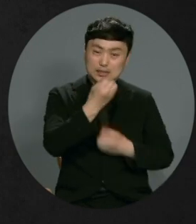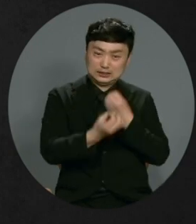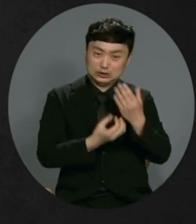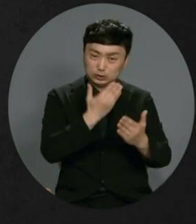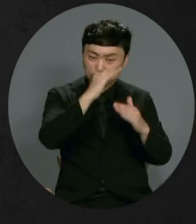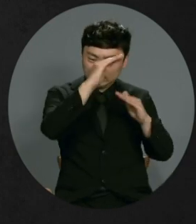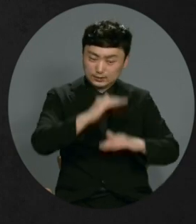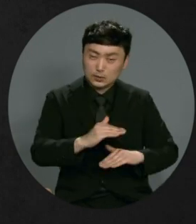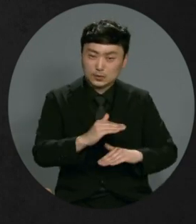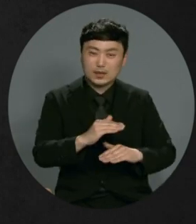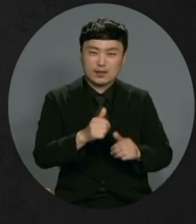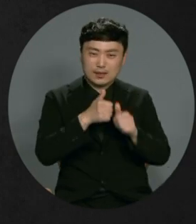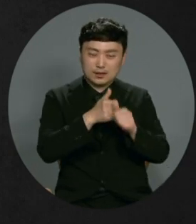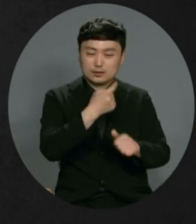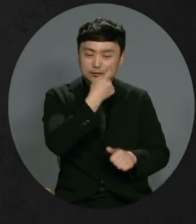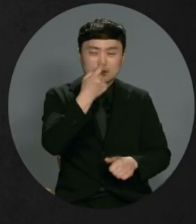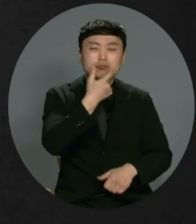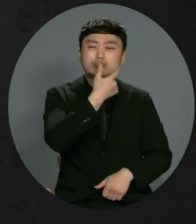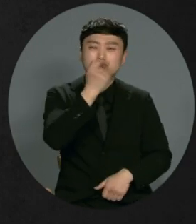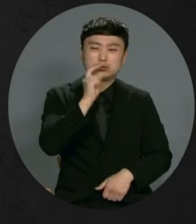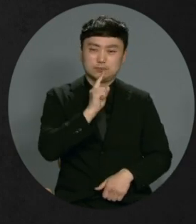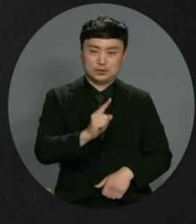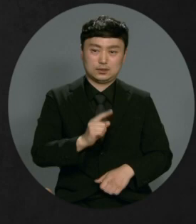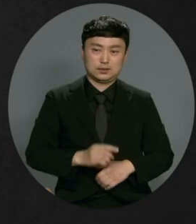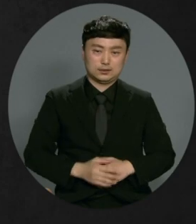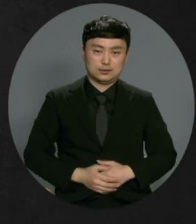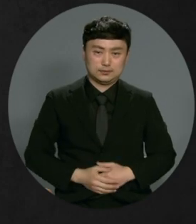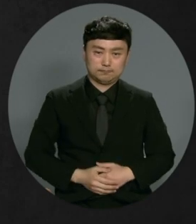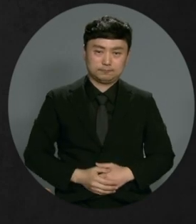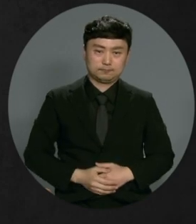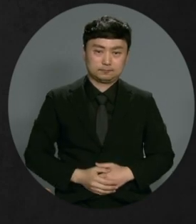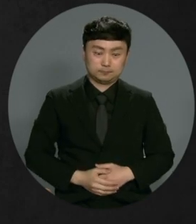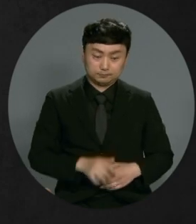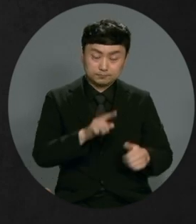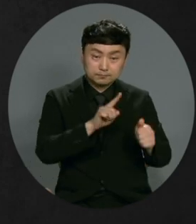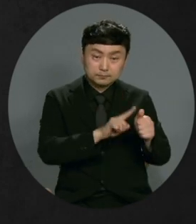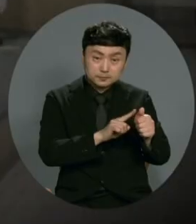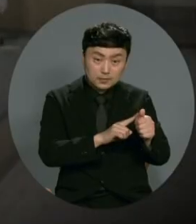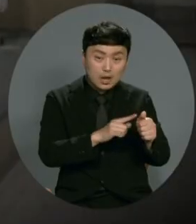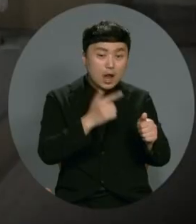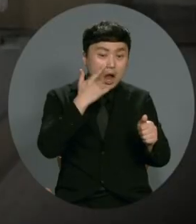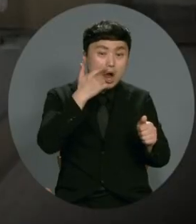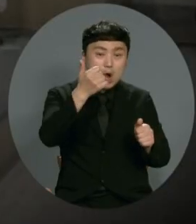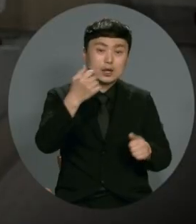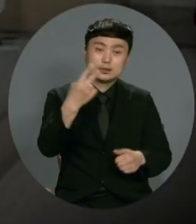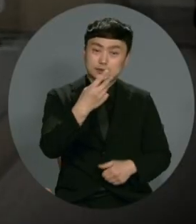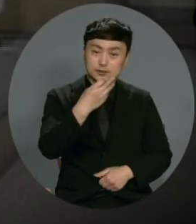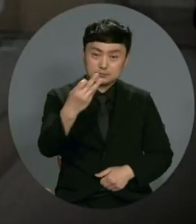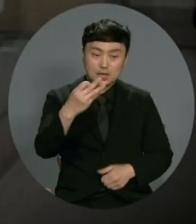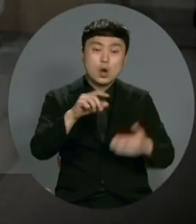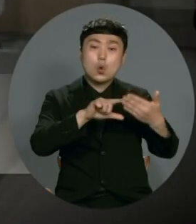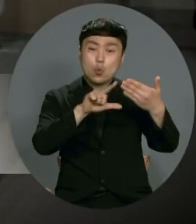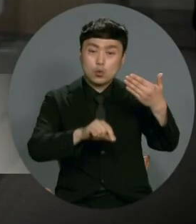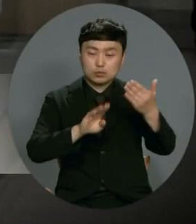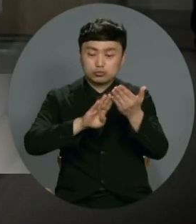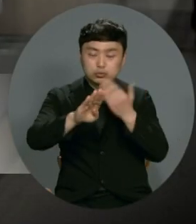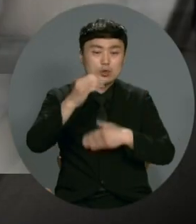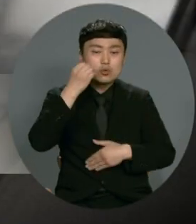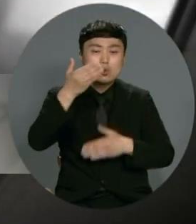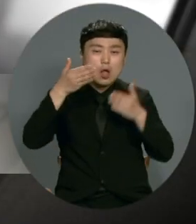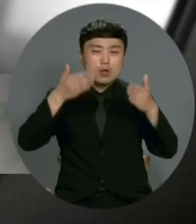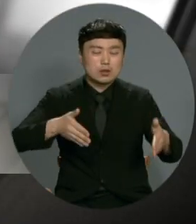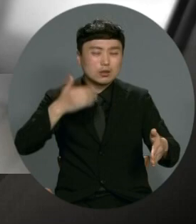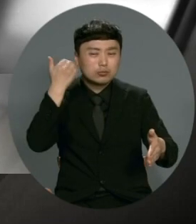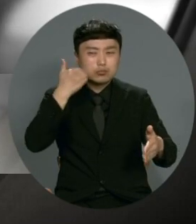진술한 내용 등으로 미뤄 증거가 없다고 본 것입니다 최전 총장의 부친이 사망한 2013년 9월 이후